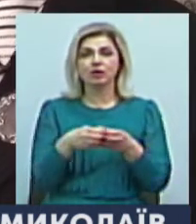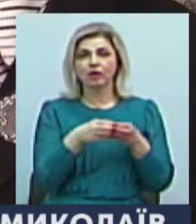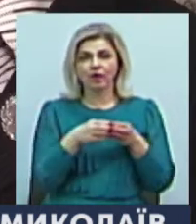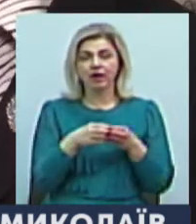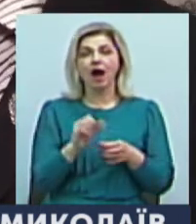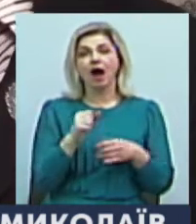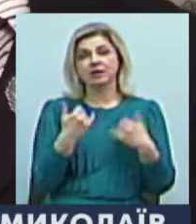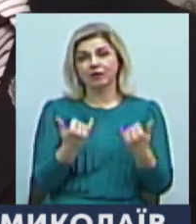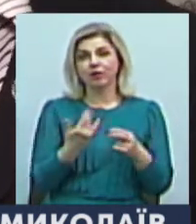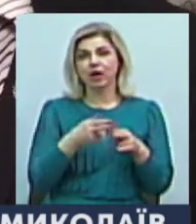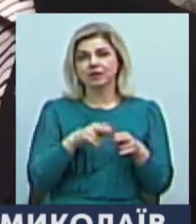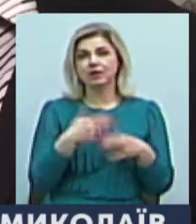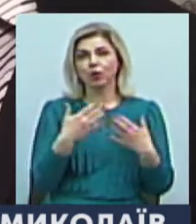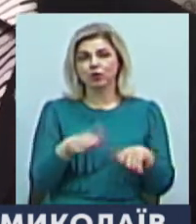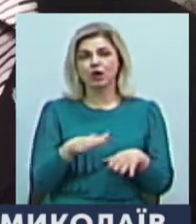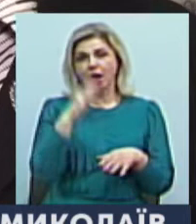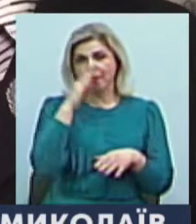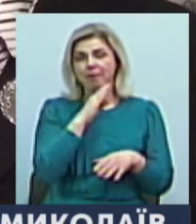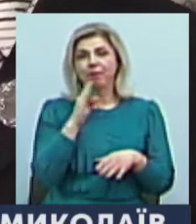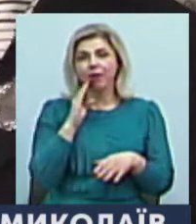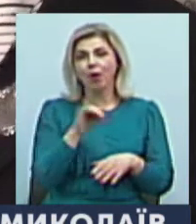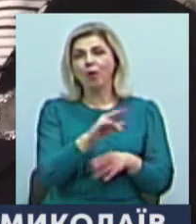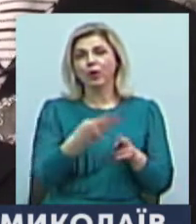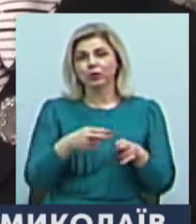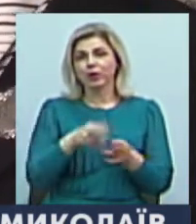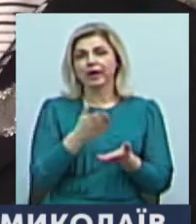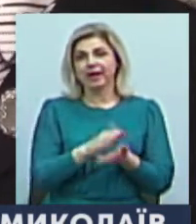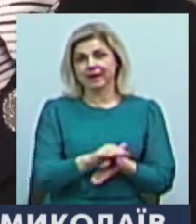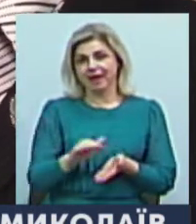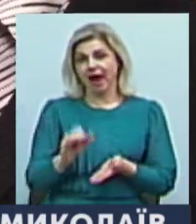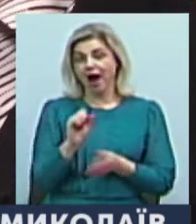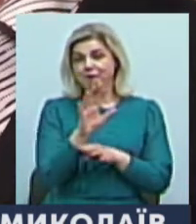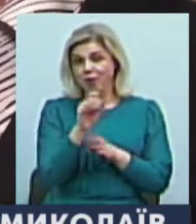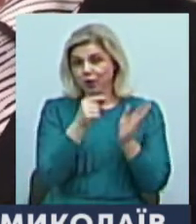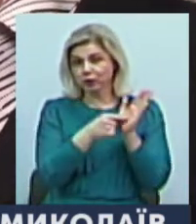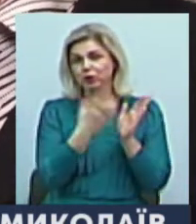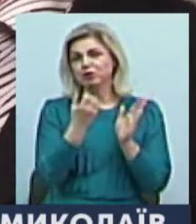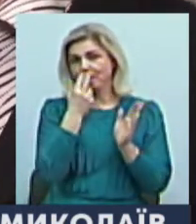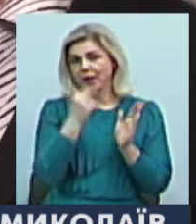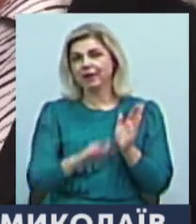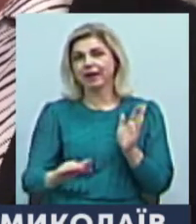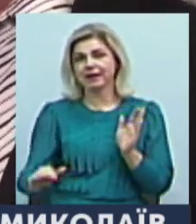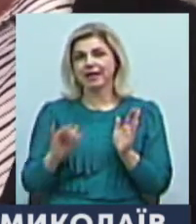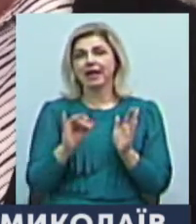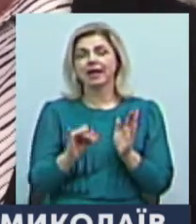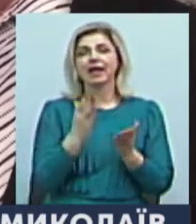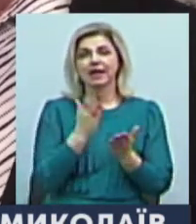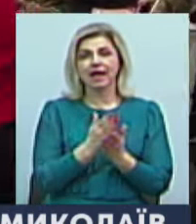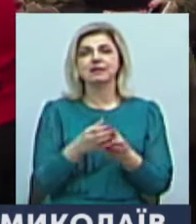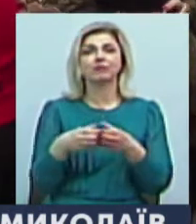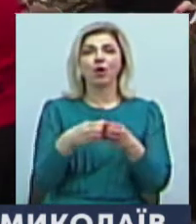А сьогодні вже це мами з татами, у котрих є діти. Тут вони ще маленькі. З лівого боку у нас костюми ансамблю